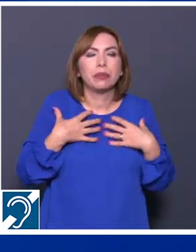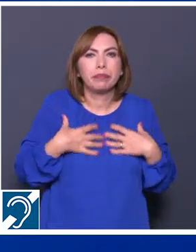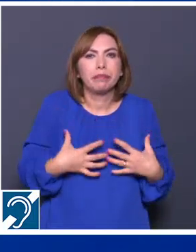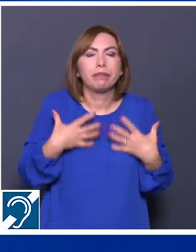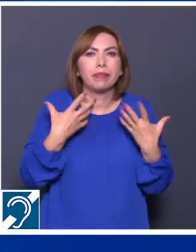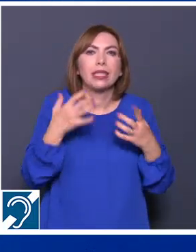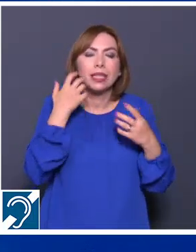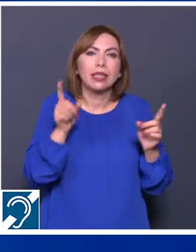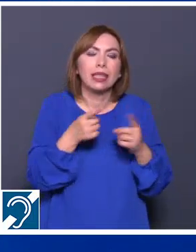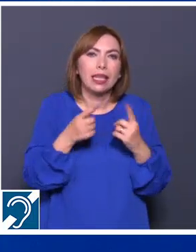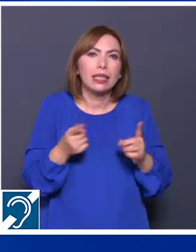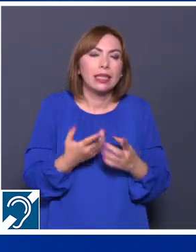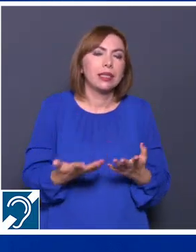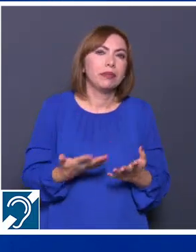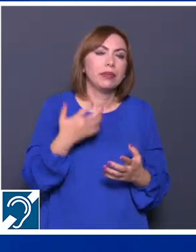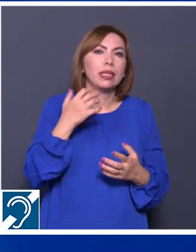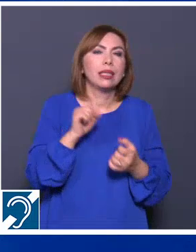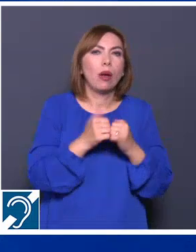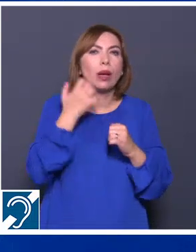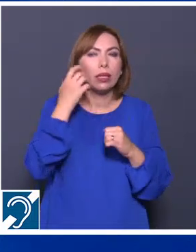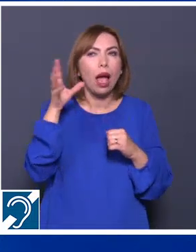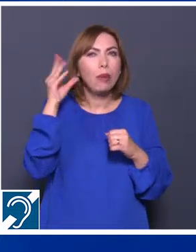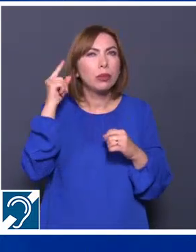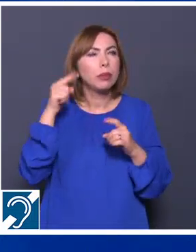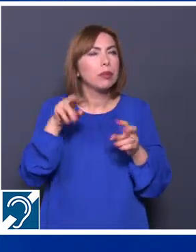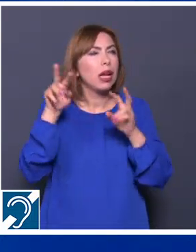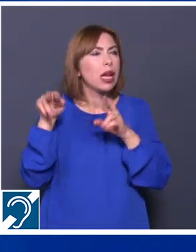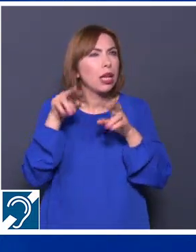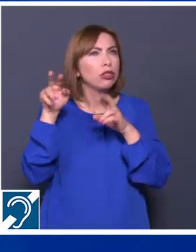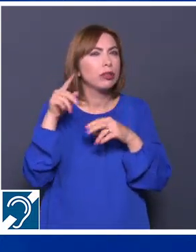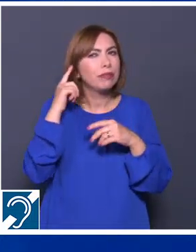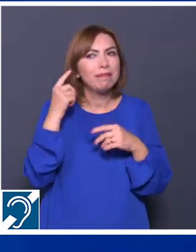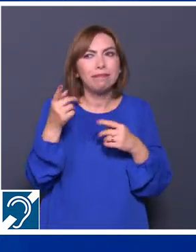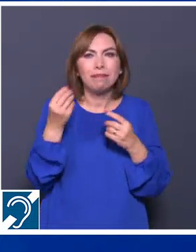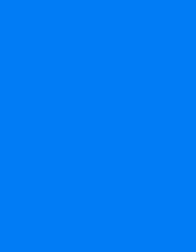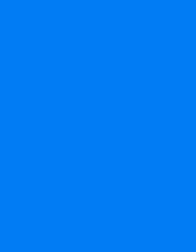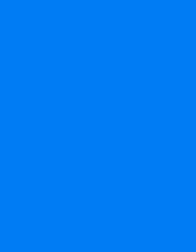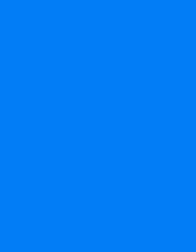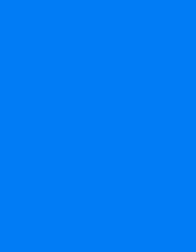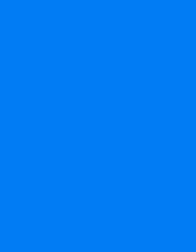simțeam cântând-o sau când am auzit-o prima oară înregistrată, știi? Era ceva acolo.